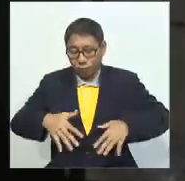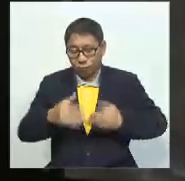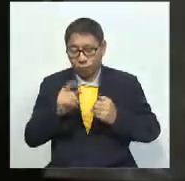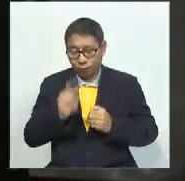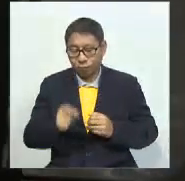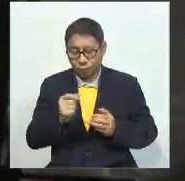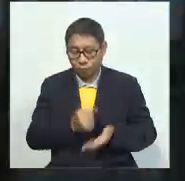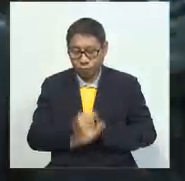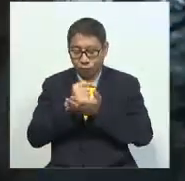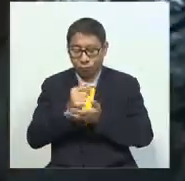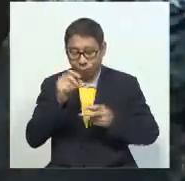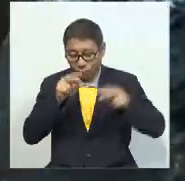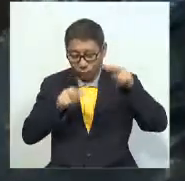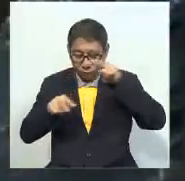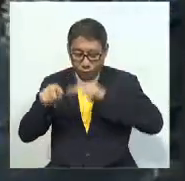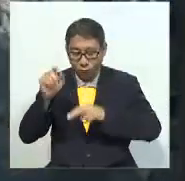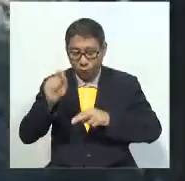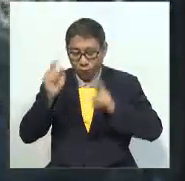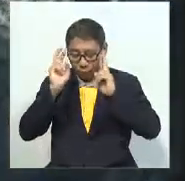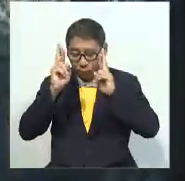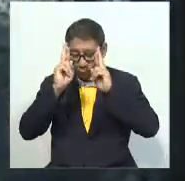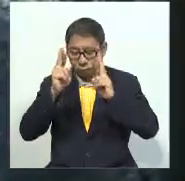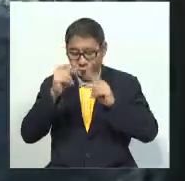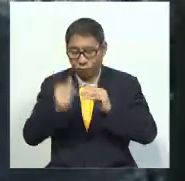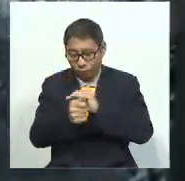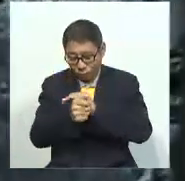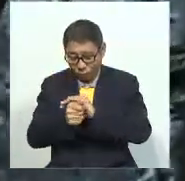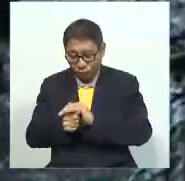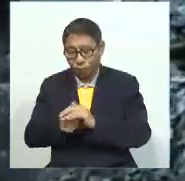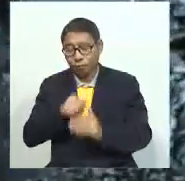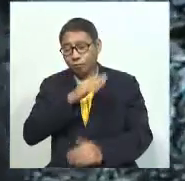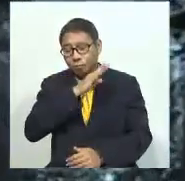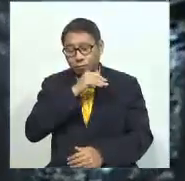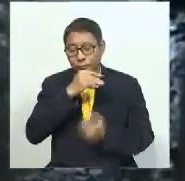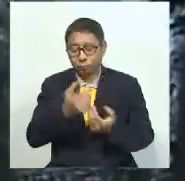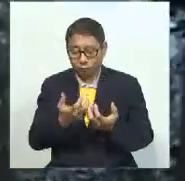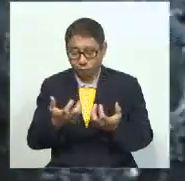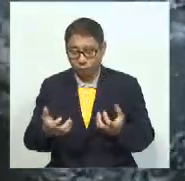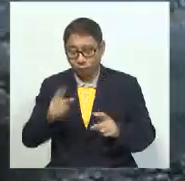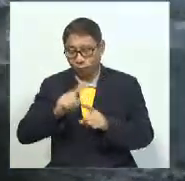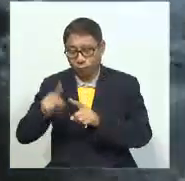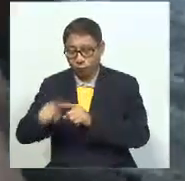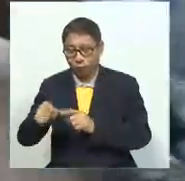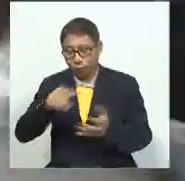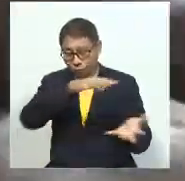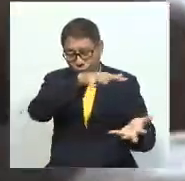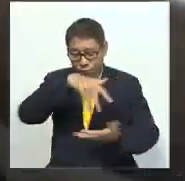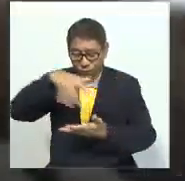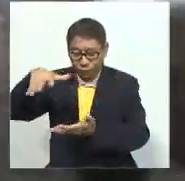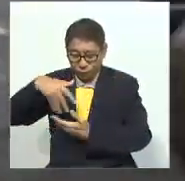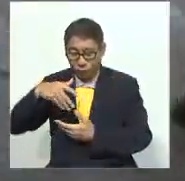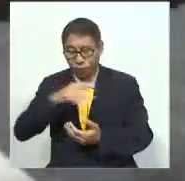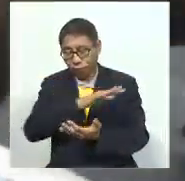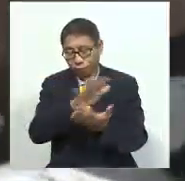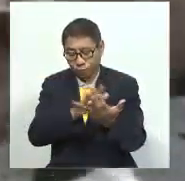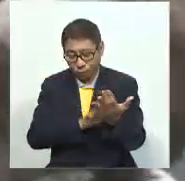แต่ก็ต้องช่วยกันเป็นหูเป็นตาเฝ้าระวังอย่าให้มีการลักลอบนำเข้าเนื้อหมูและผลิตภัณฑ์หมูจากทุกประเทศเข้ามายังประเทศไท